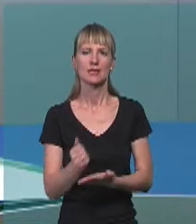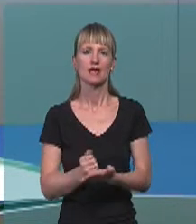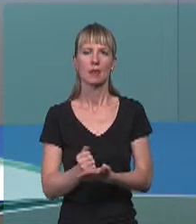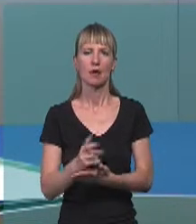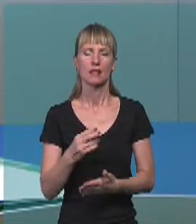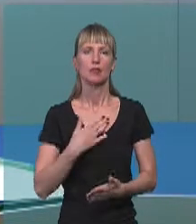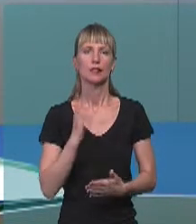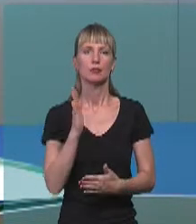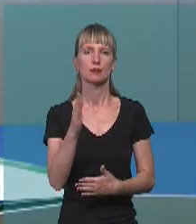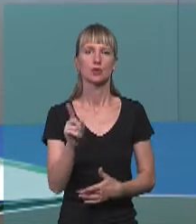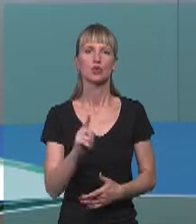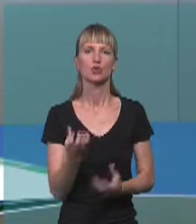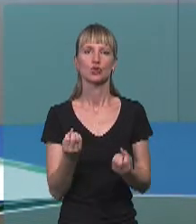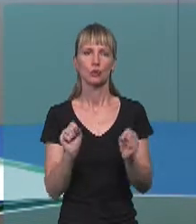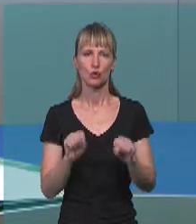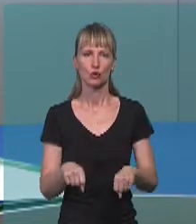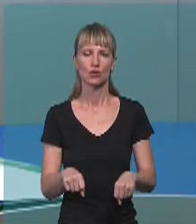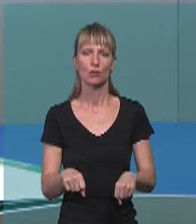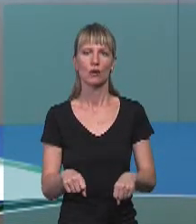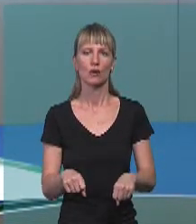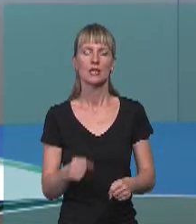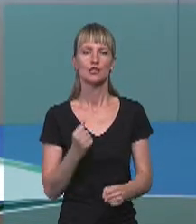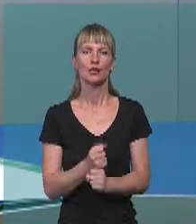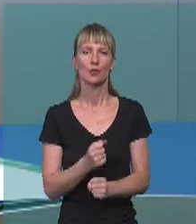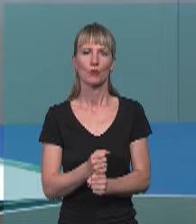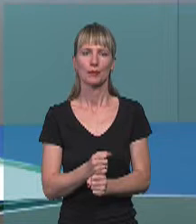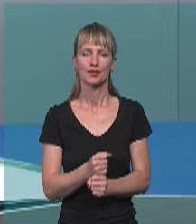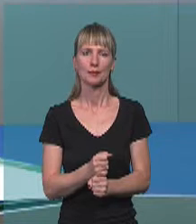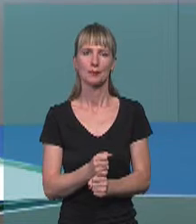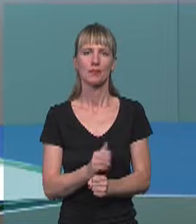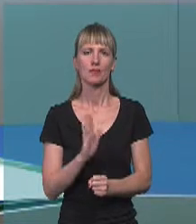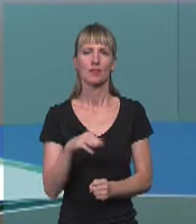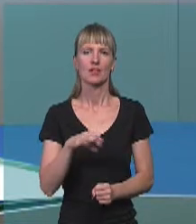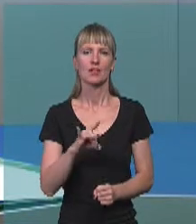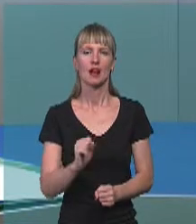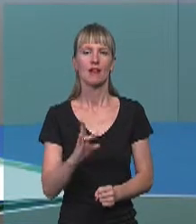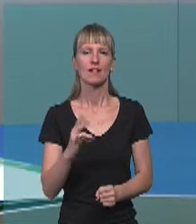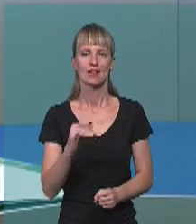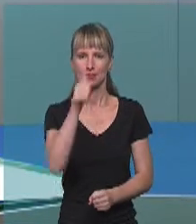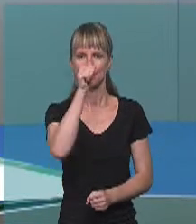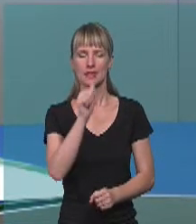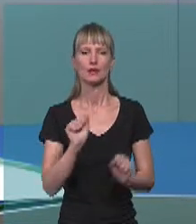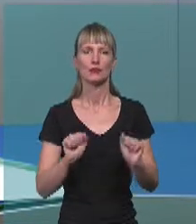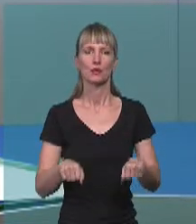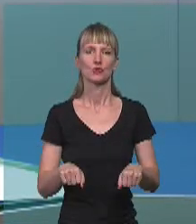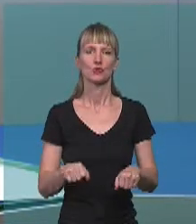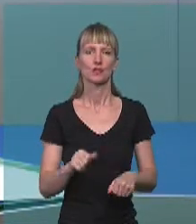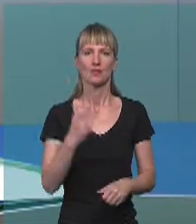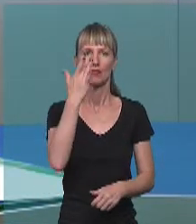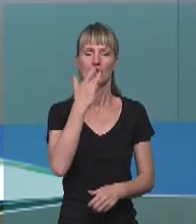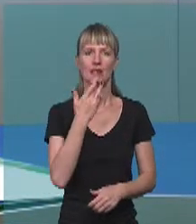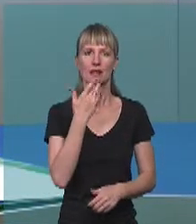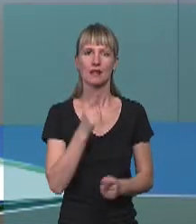наші перспективи, що ще ми можемо зробити в травні місяці, може в